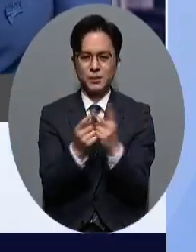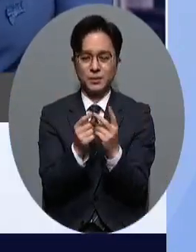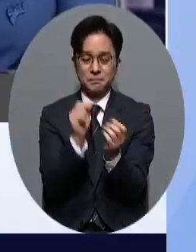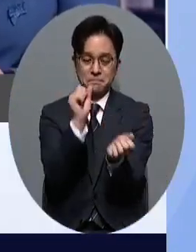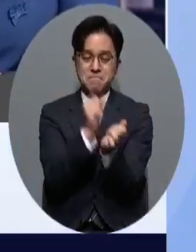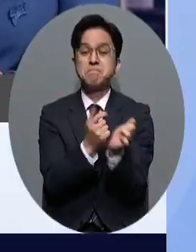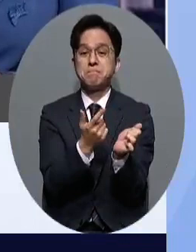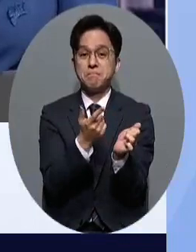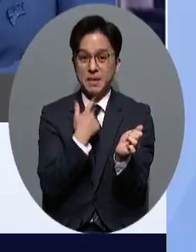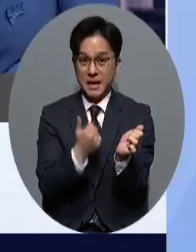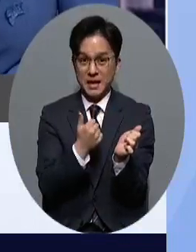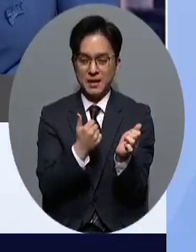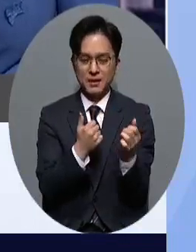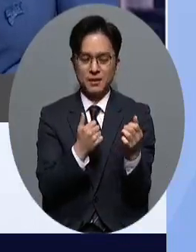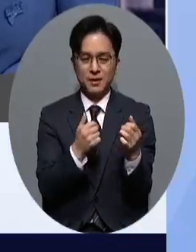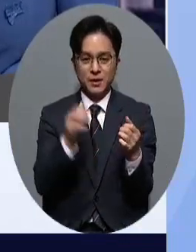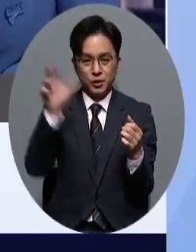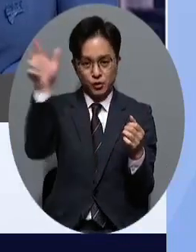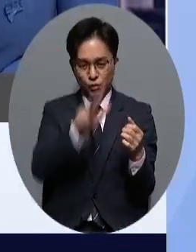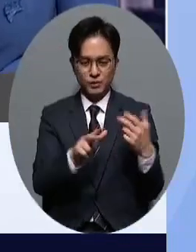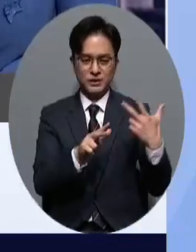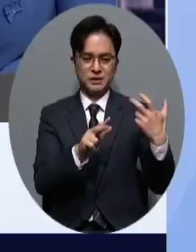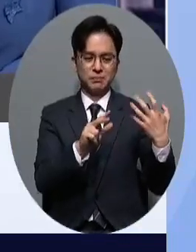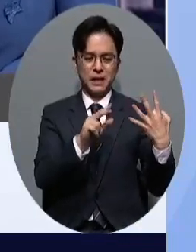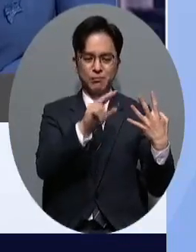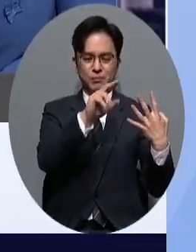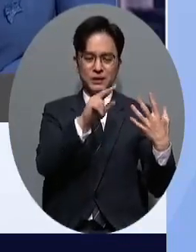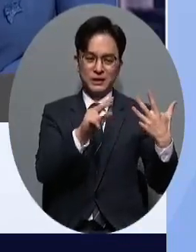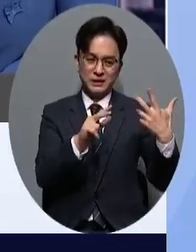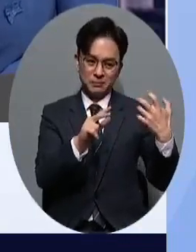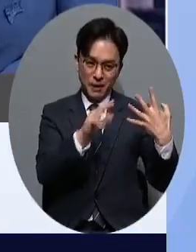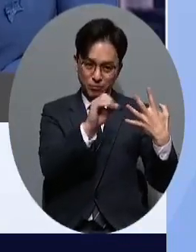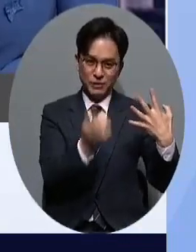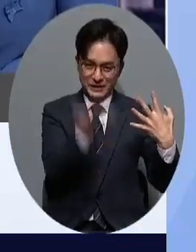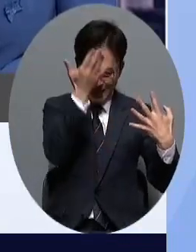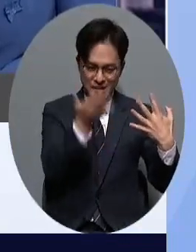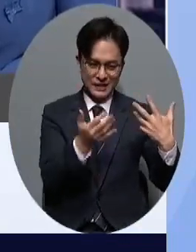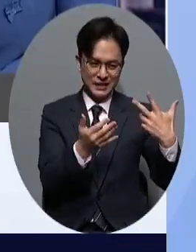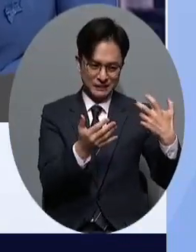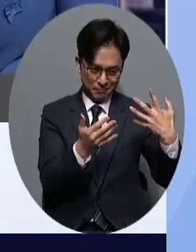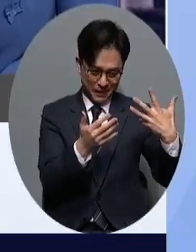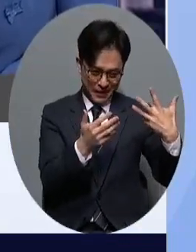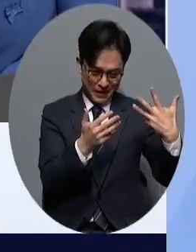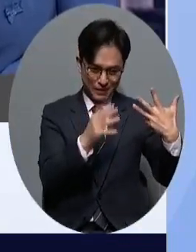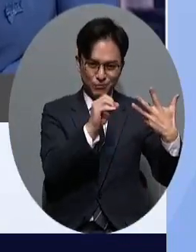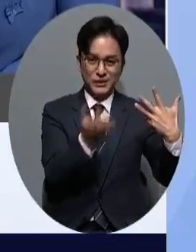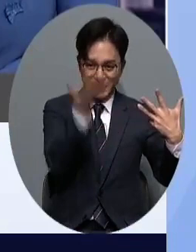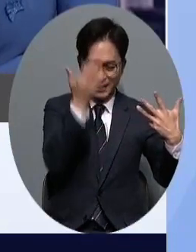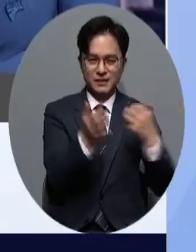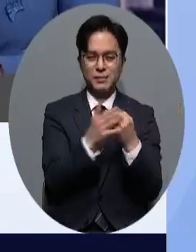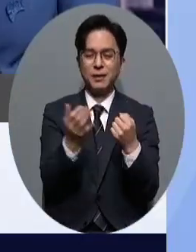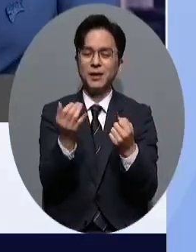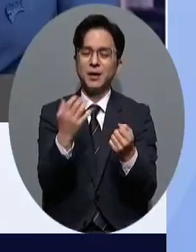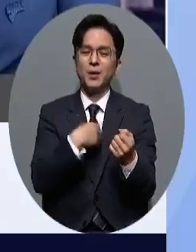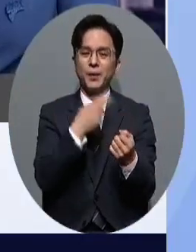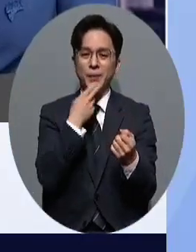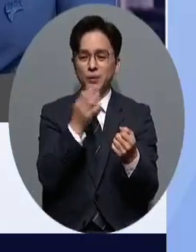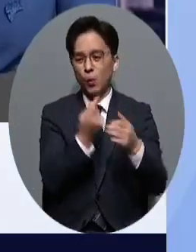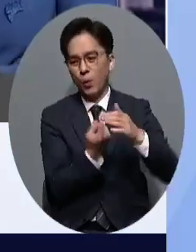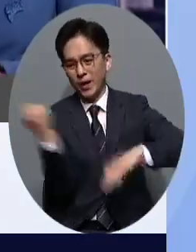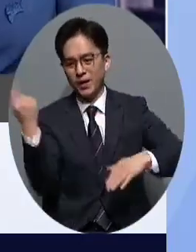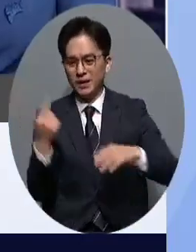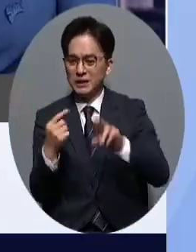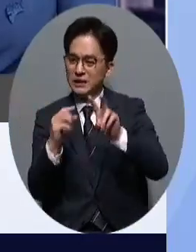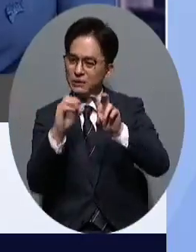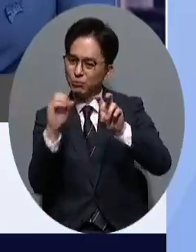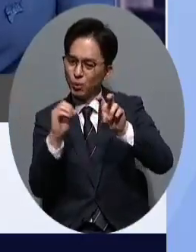감염력에 아까 말했 78% 예방 효과가 있기 때문에 예. 크게 걱정할 필요가 없지만 네. 영유아나 노약자들을 위해서 이런